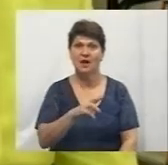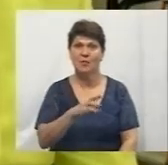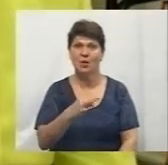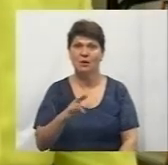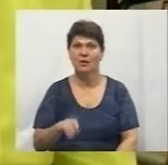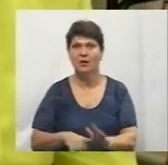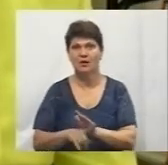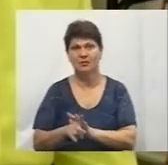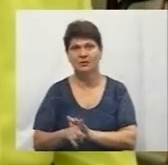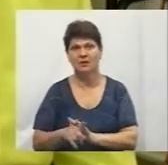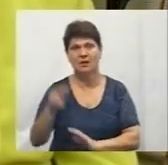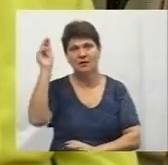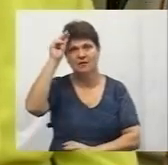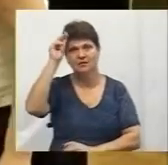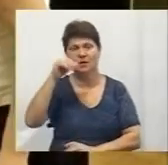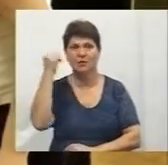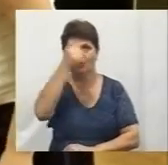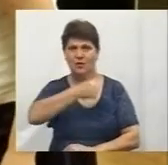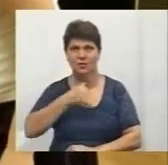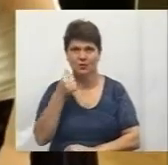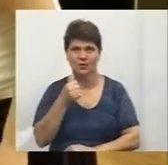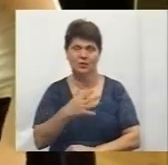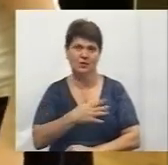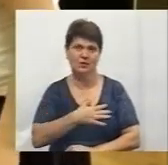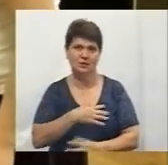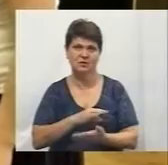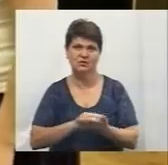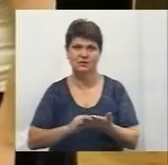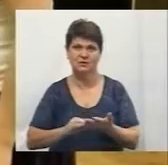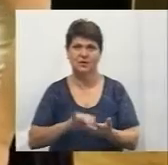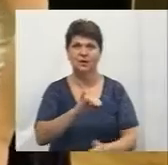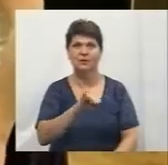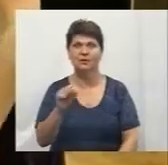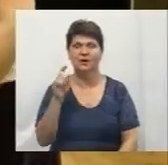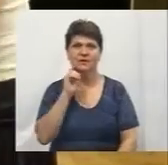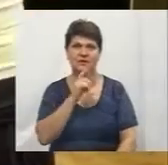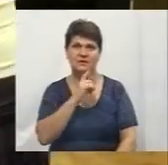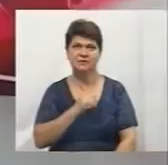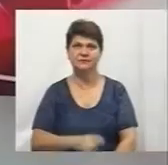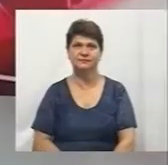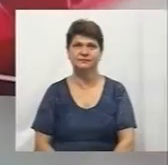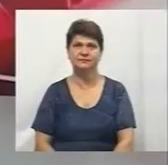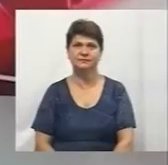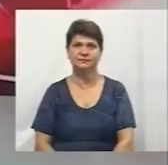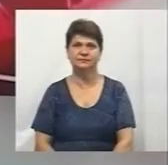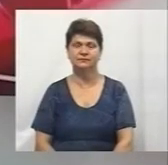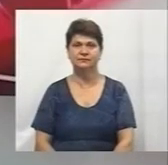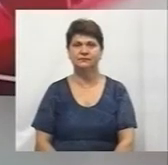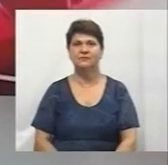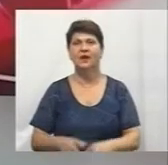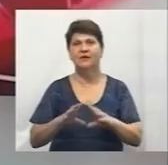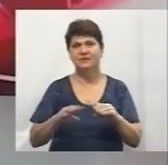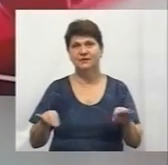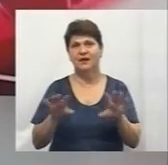вони на початку навчального року. Наталя Колодій, Олександр Базюк. Новини на Суспільному. Вінниця. І наразі це